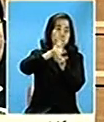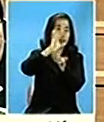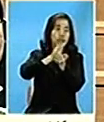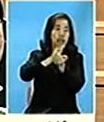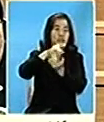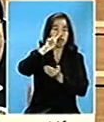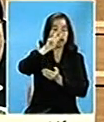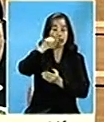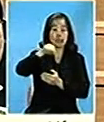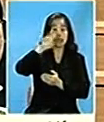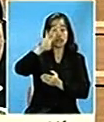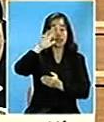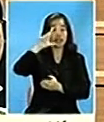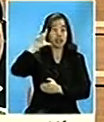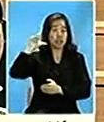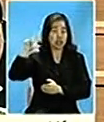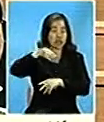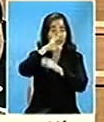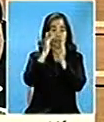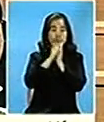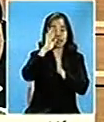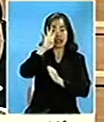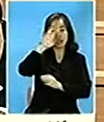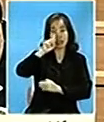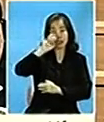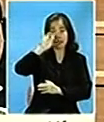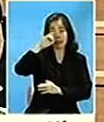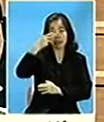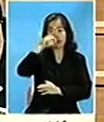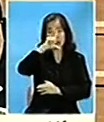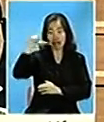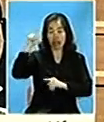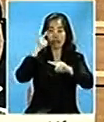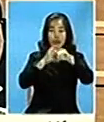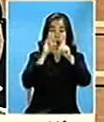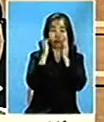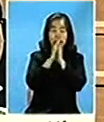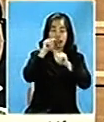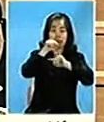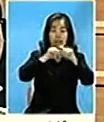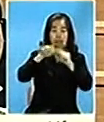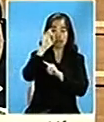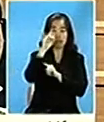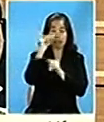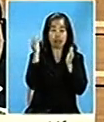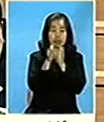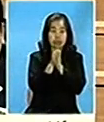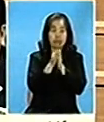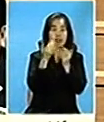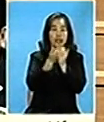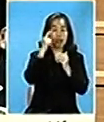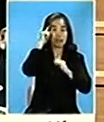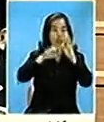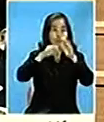2.4 ล้านล้านบาทก็คือเงิน 480,000 ล้านบาทบวกกับ 80% ของ Capital Repayment ก็เป็นเงินประมา